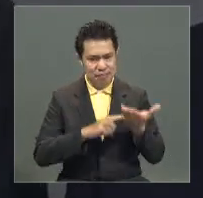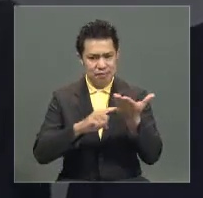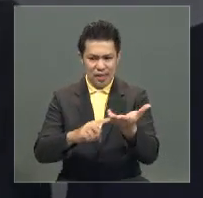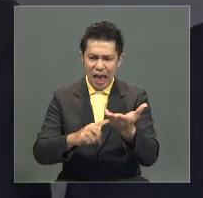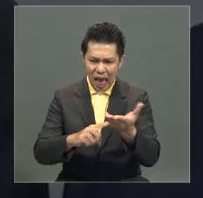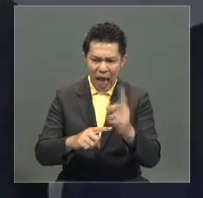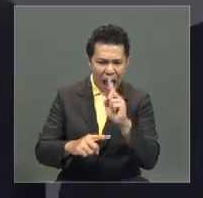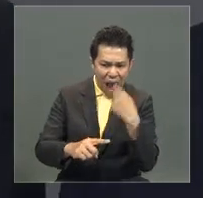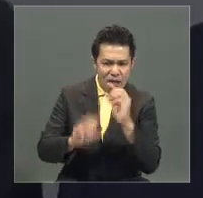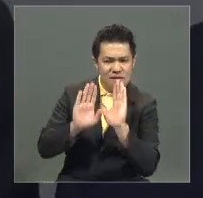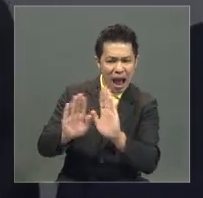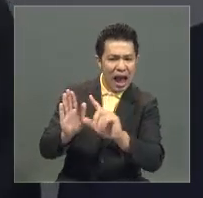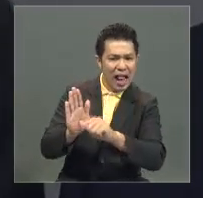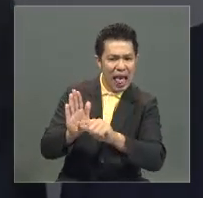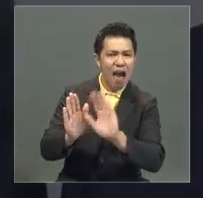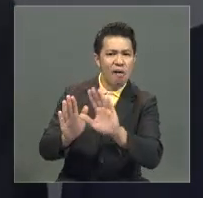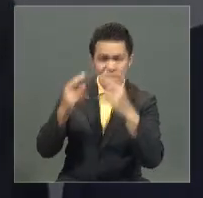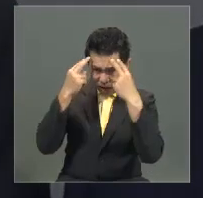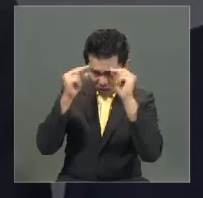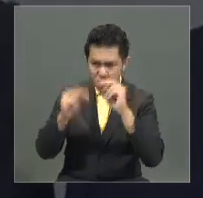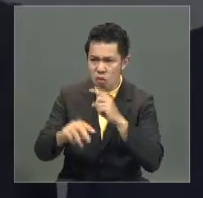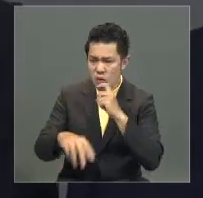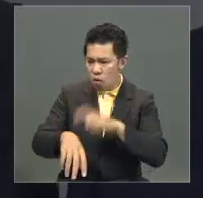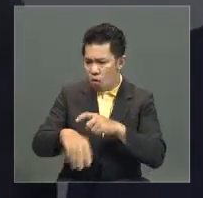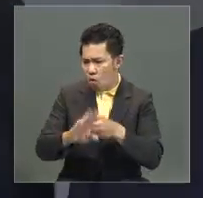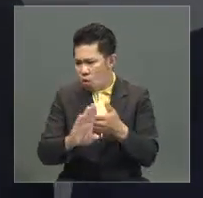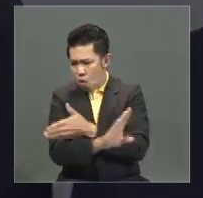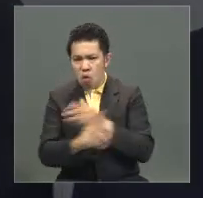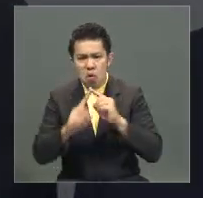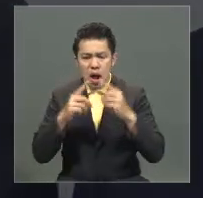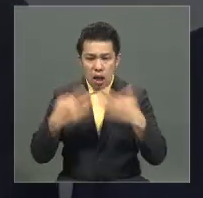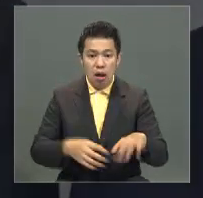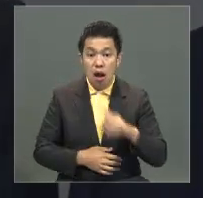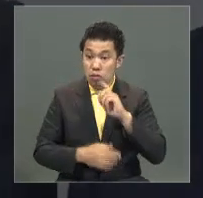านทางท่านเลขาธิการท่านนายกรัฐมนตรีมาก่อนหน้าแล้วนะครับ